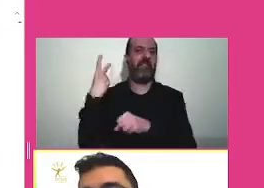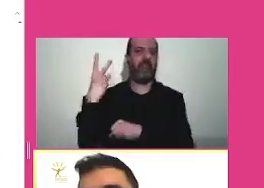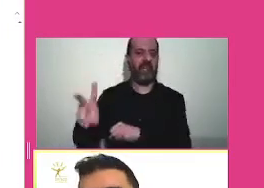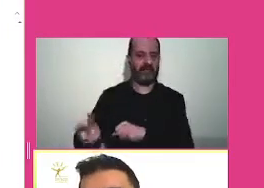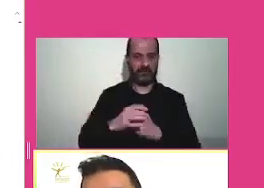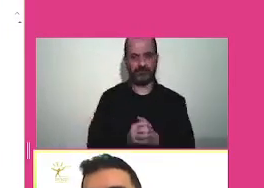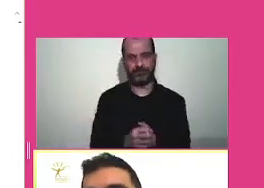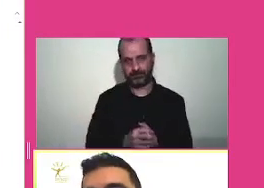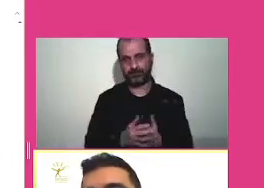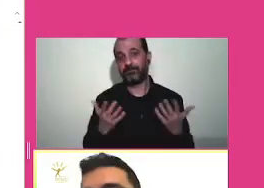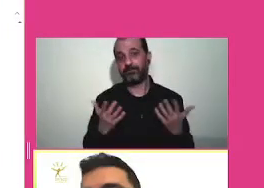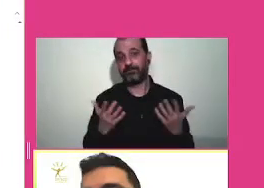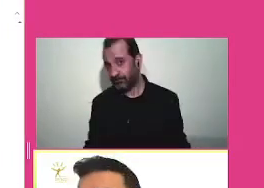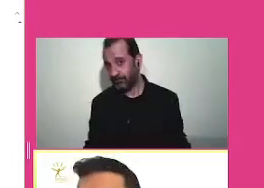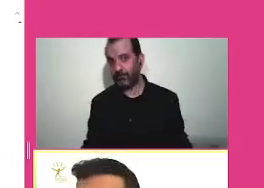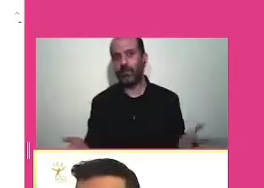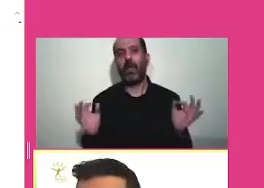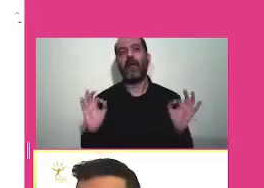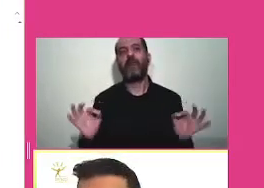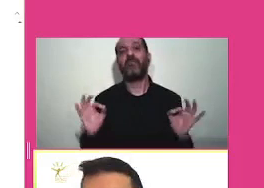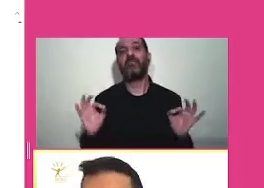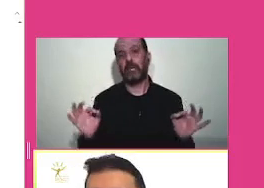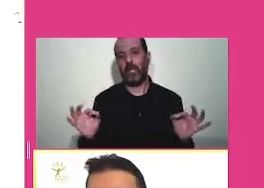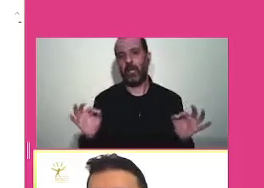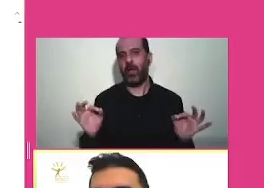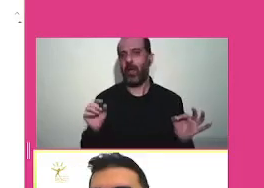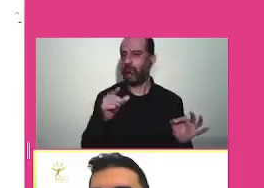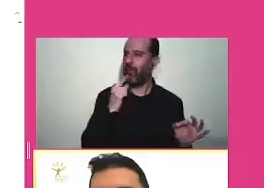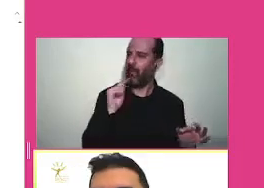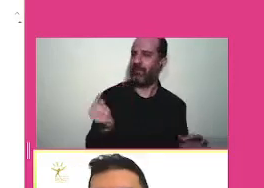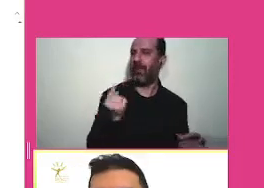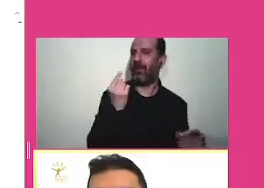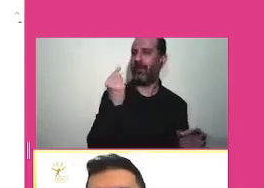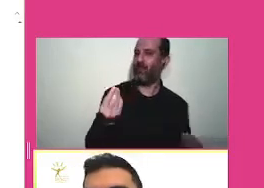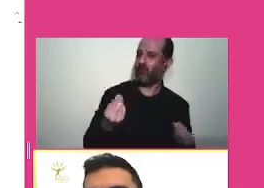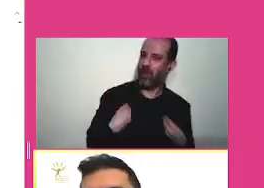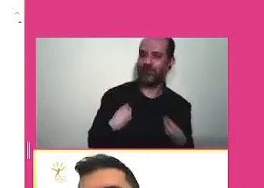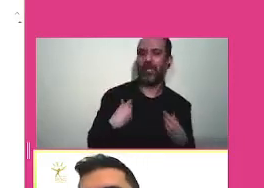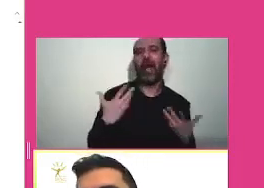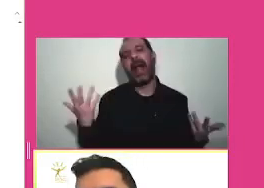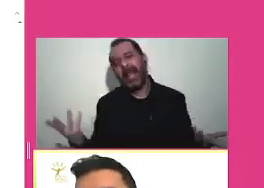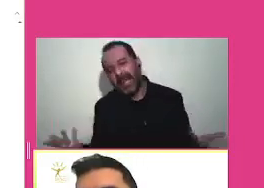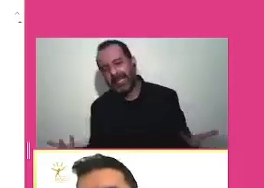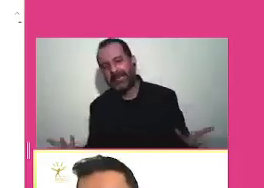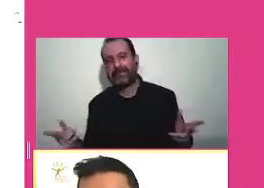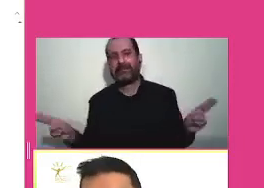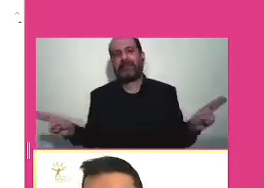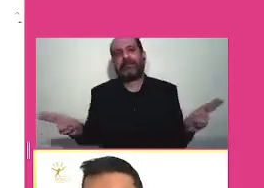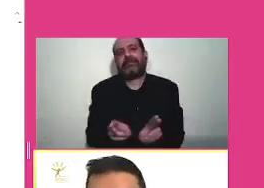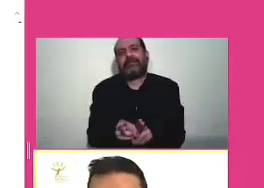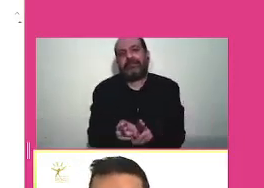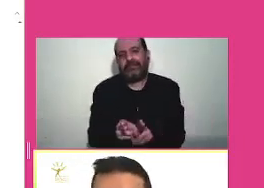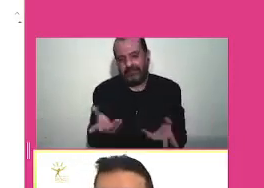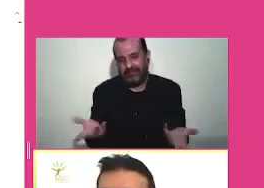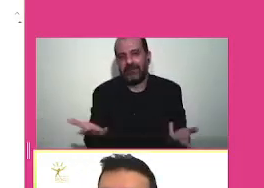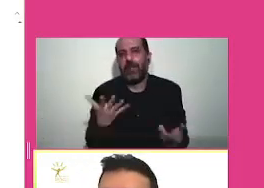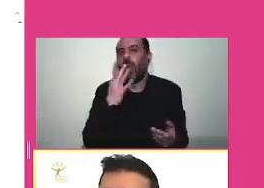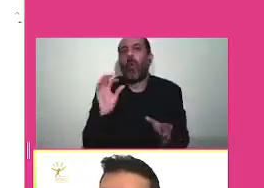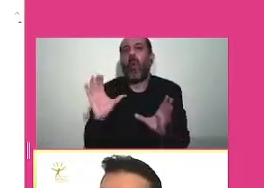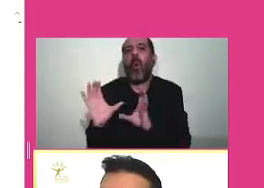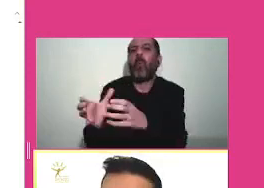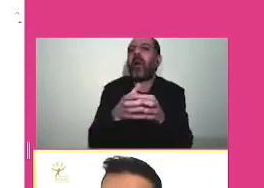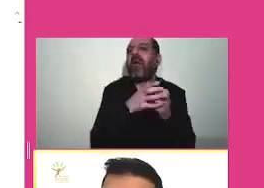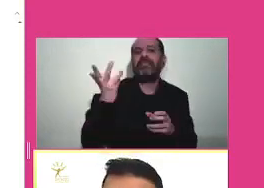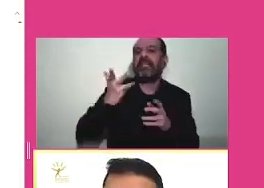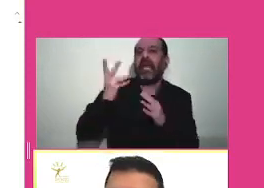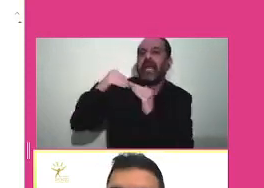Ασφαλώς είχαμε την ευκαιρία όσο μπορέσαμε, γιατί όπως καταλαβαίνετε λόγω του COVID δεν μπορούμε να κάνουμε μεγάλες ομάδες ηλικιωμένων, αλλά στη δομή